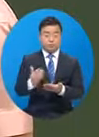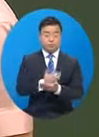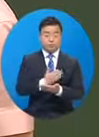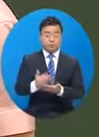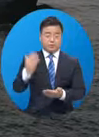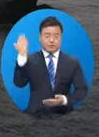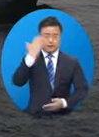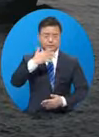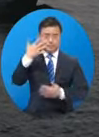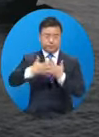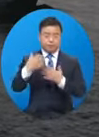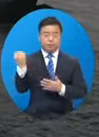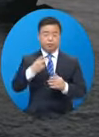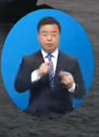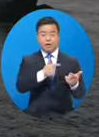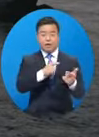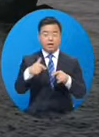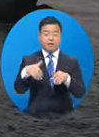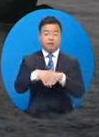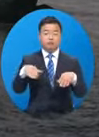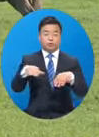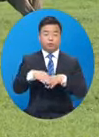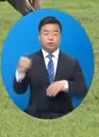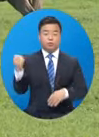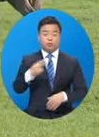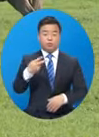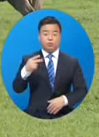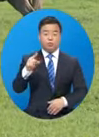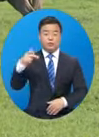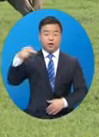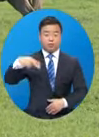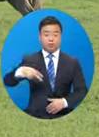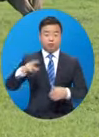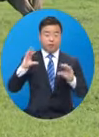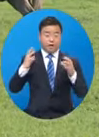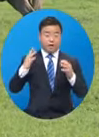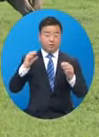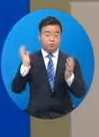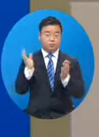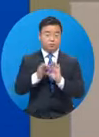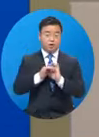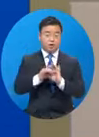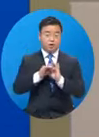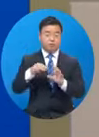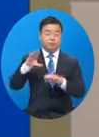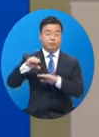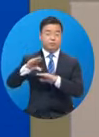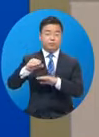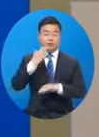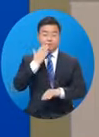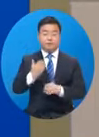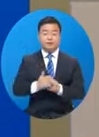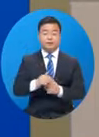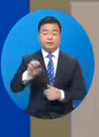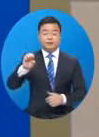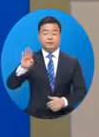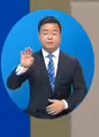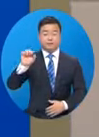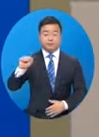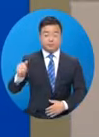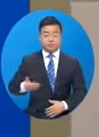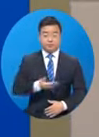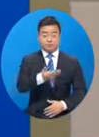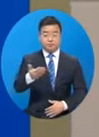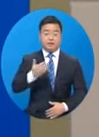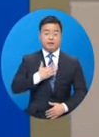초중등 교육, 다문화 채널, 다큐멘터리 같은 공익 채널을 확대할 수 있습니다. EBS의 경우에는 뭐잘